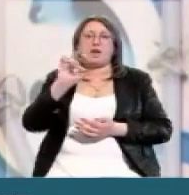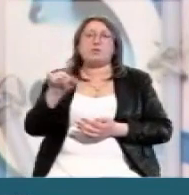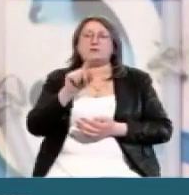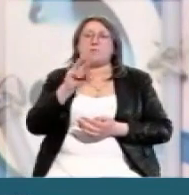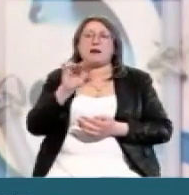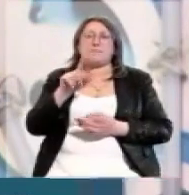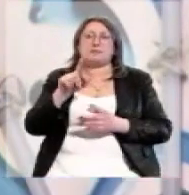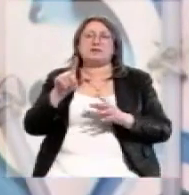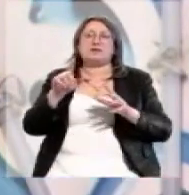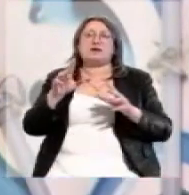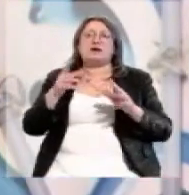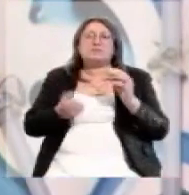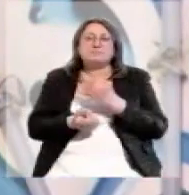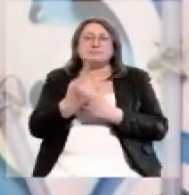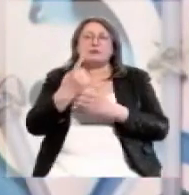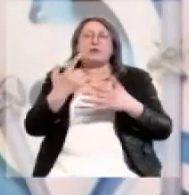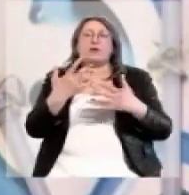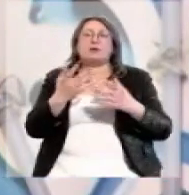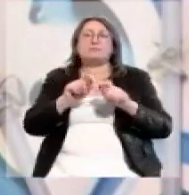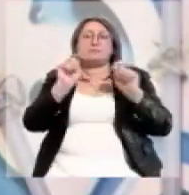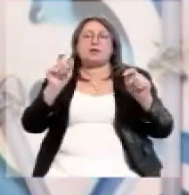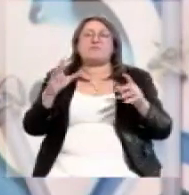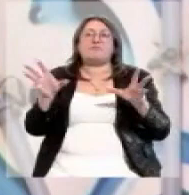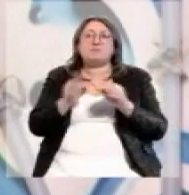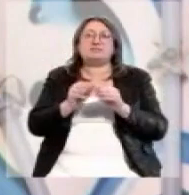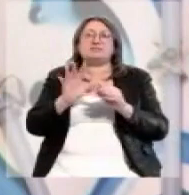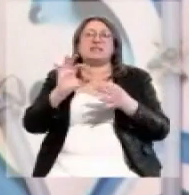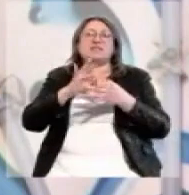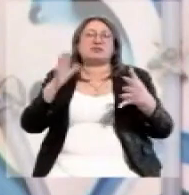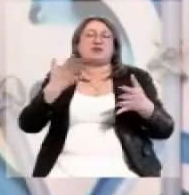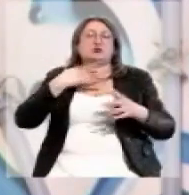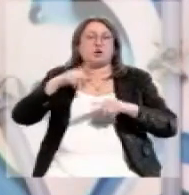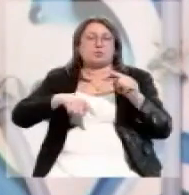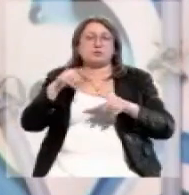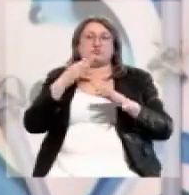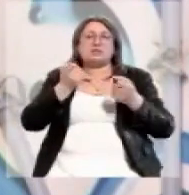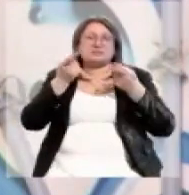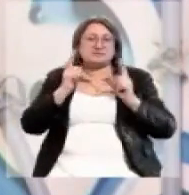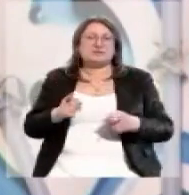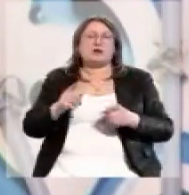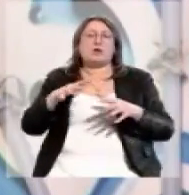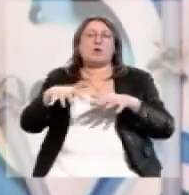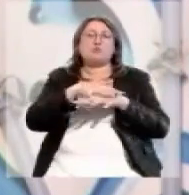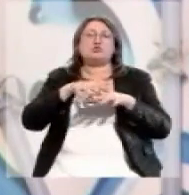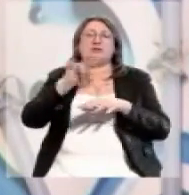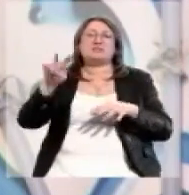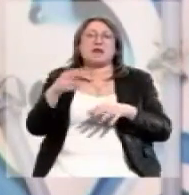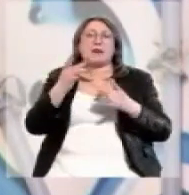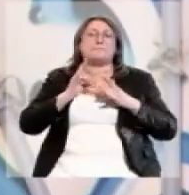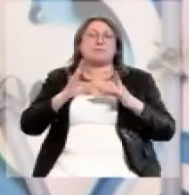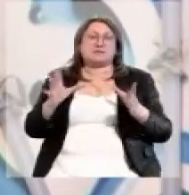возродился вместе с независимостью нашей Родины, став поистине общенациональным